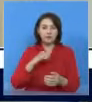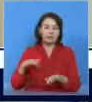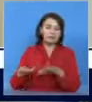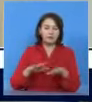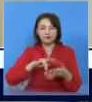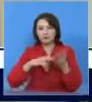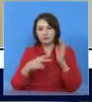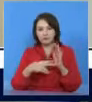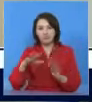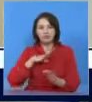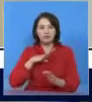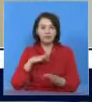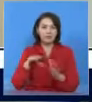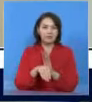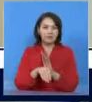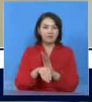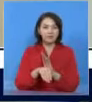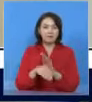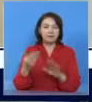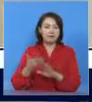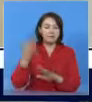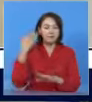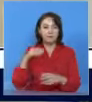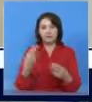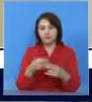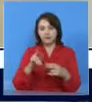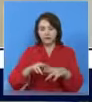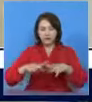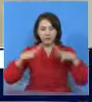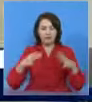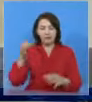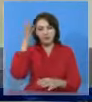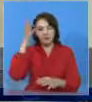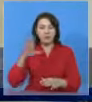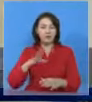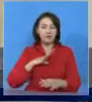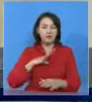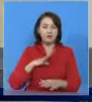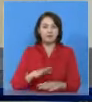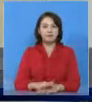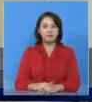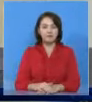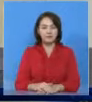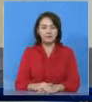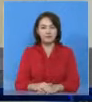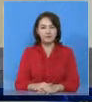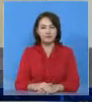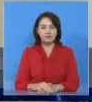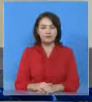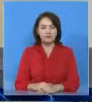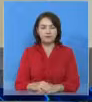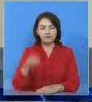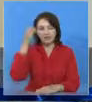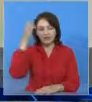жоспарлап жүрміз. Соның ішіндегі енді былтыр осындай үлкен ескерткіш көтерілсе, бой көтерілсе, енді бүгін